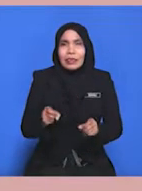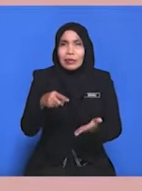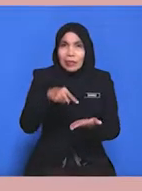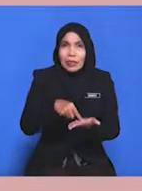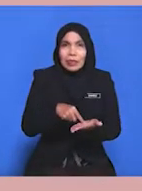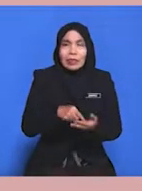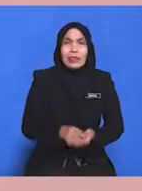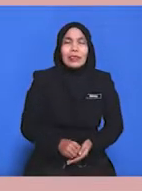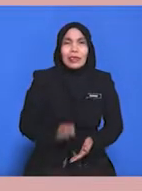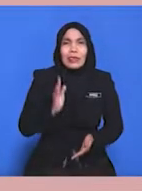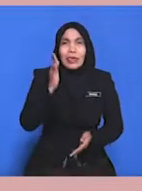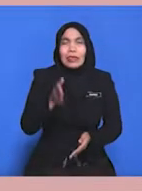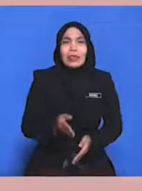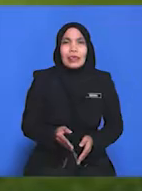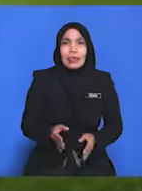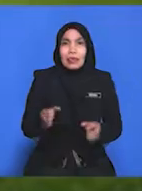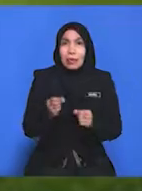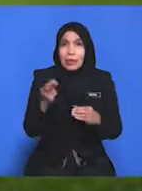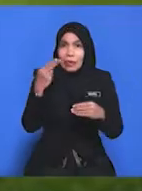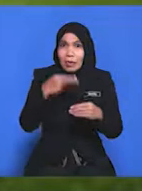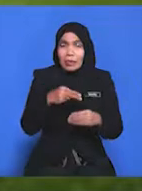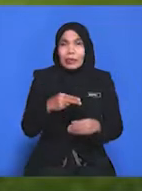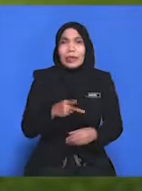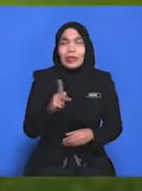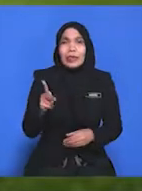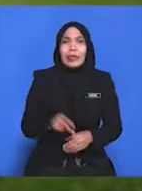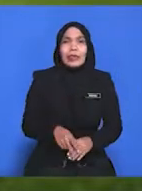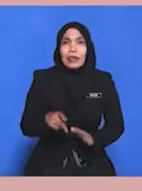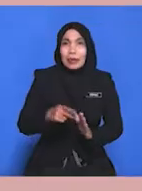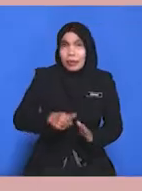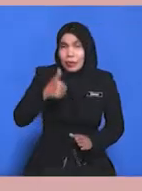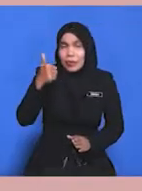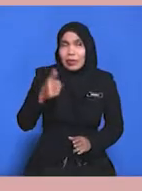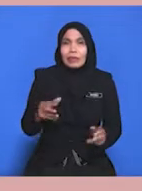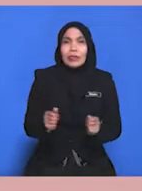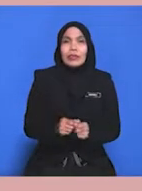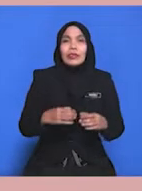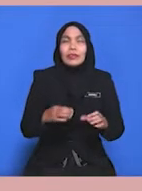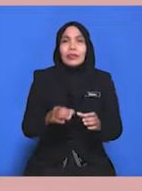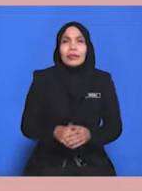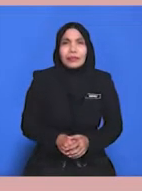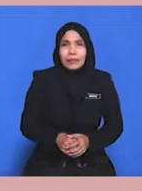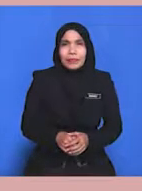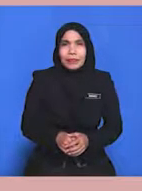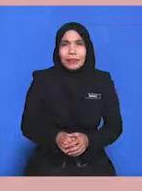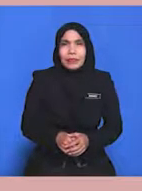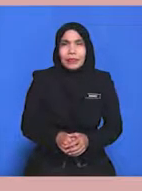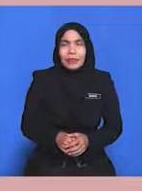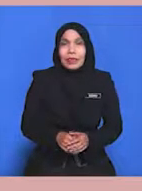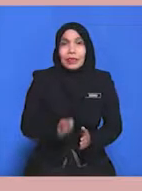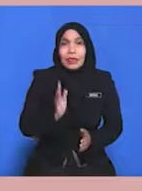pemenang dengan cepat. Oleh yang demikian, ianya dapat menarik minat penonton untuk